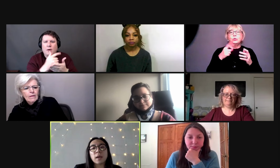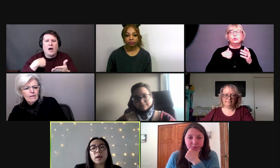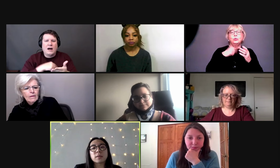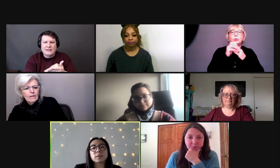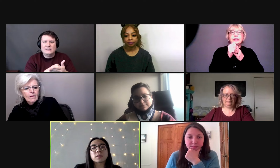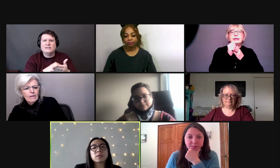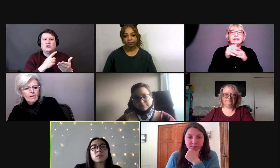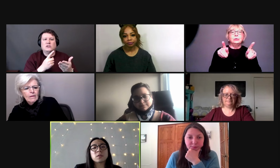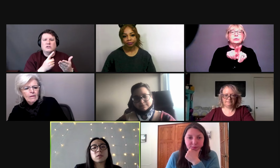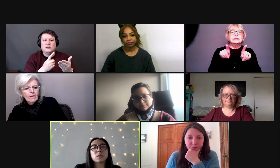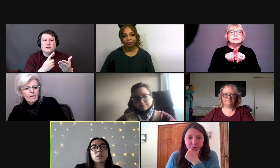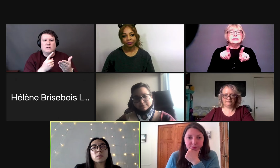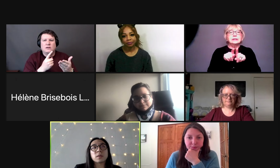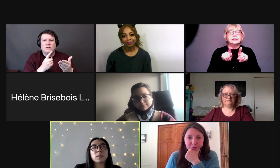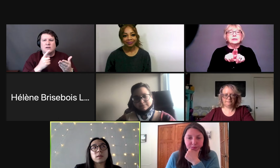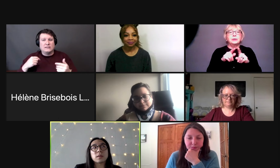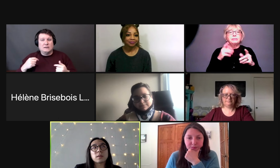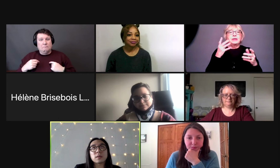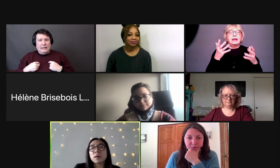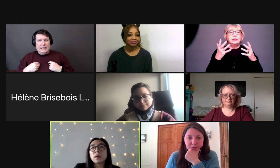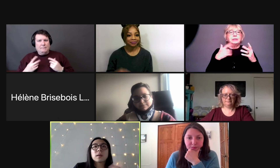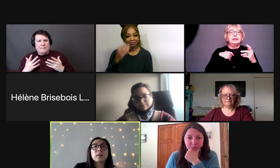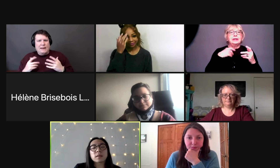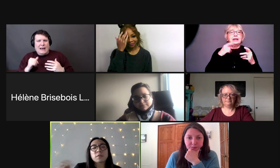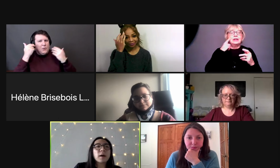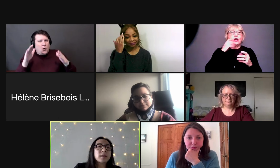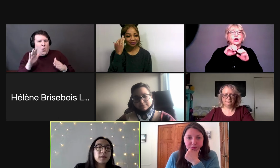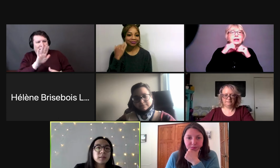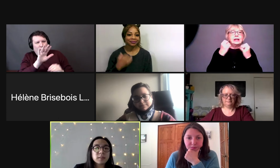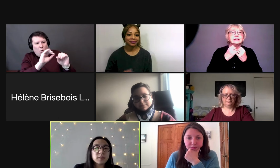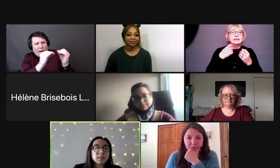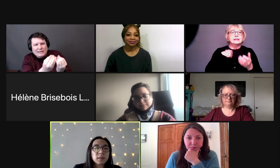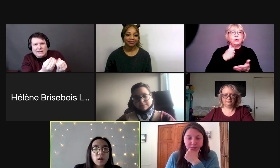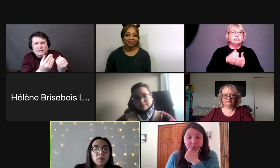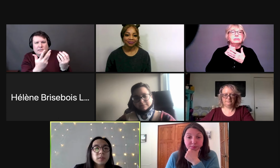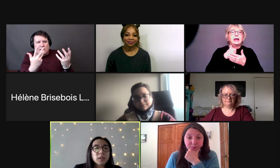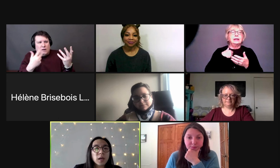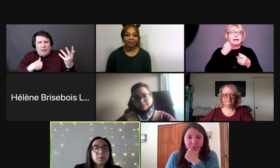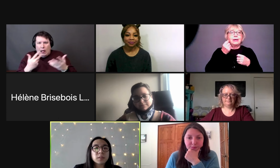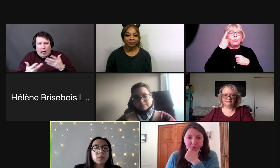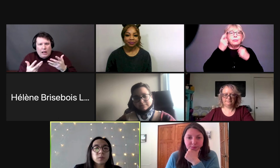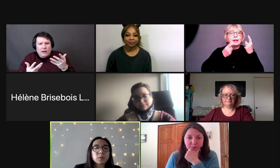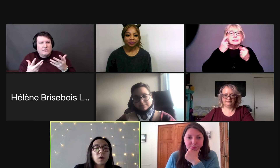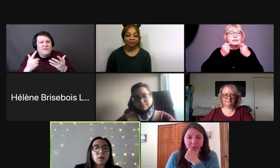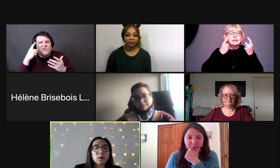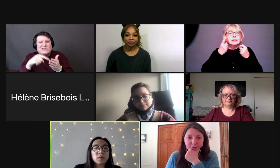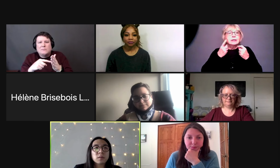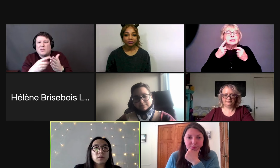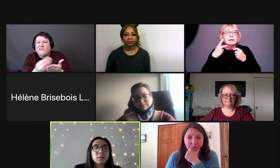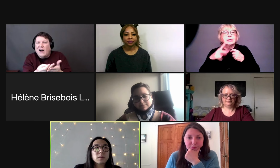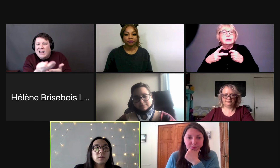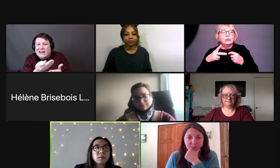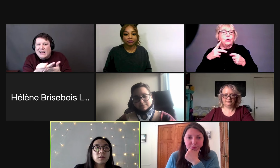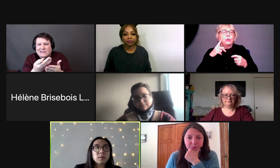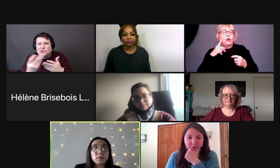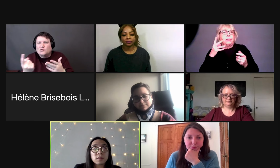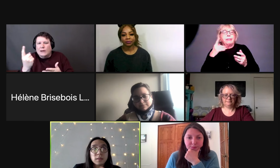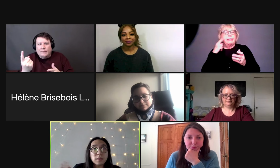quand on ne comprend pas tout à fait l'organisation qui nous aide à comprendre l'organisation. par exemple les finances